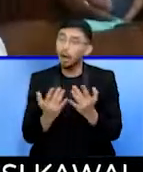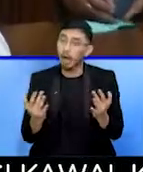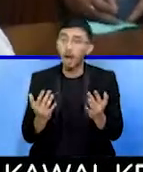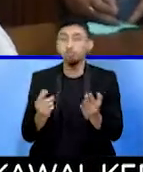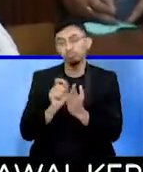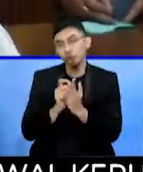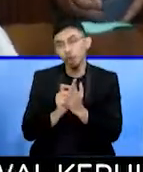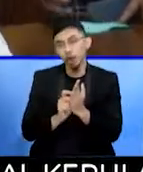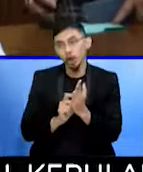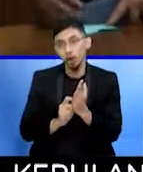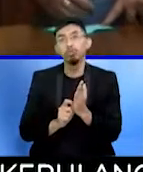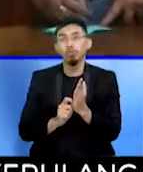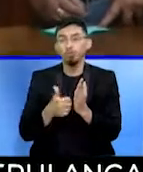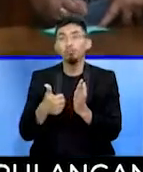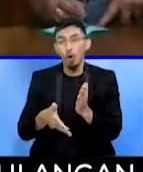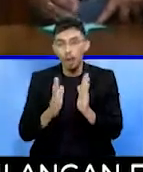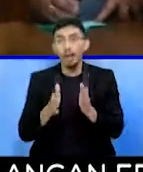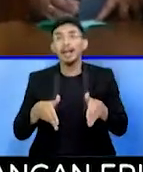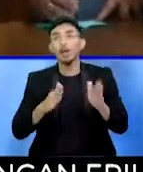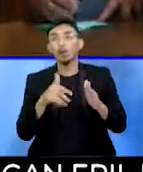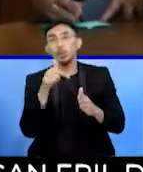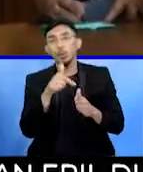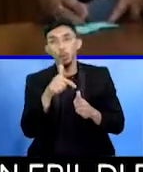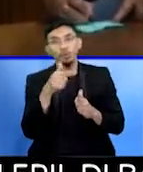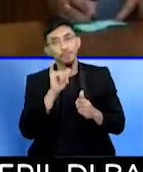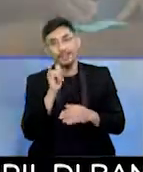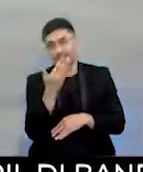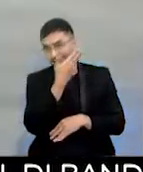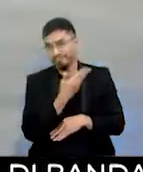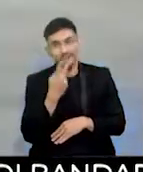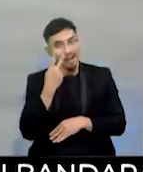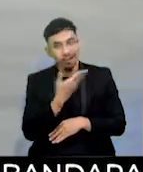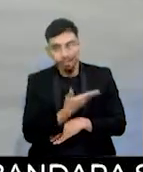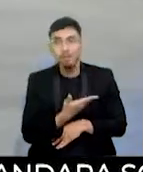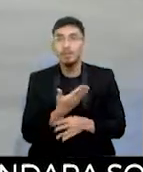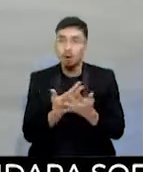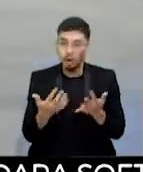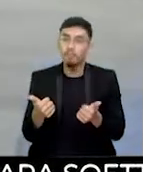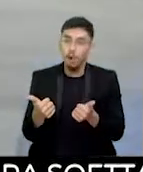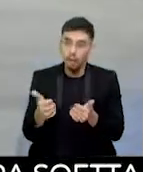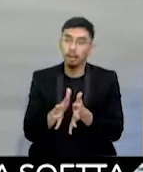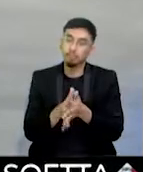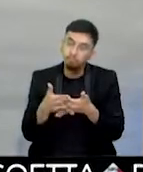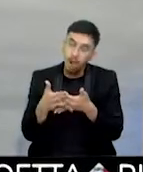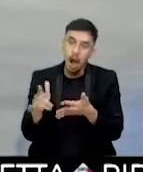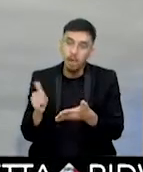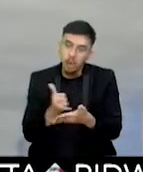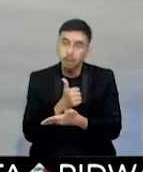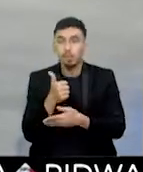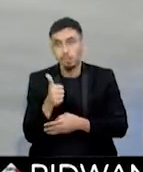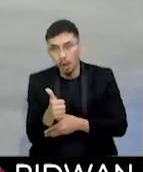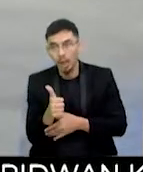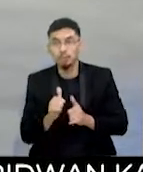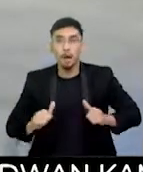ada di belakang saya ini. Pemirsa, di sana mereka diperbolehkan untuk mengaji bersama, kemudian berdoa bersama. Bahkan